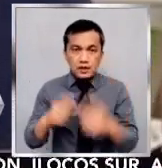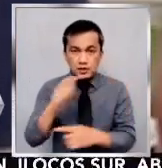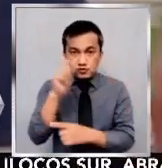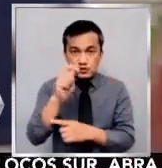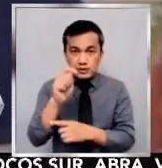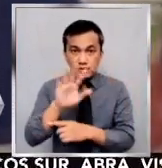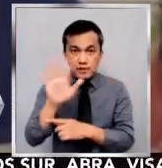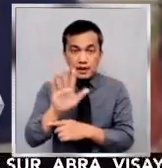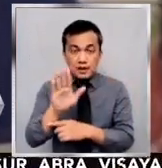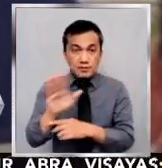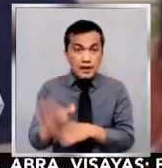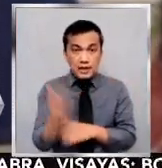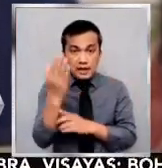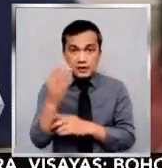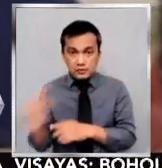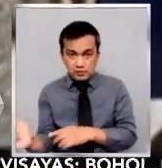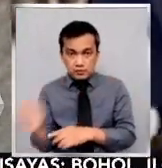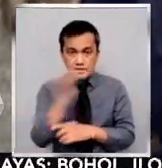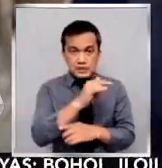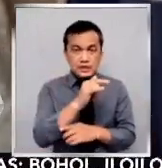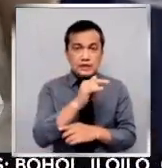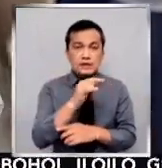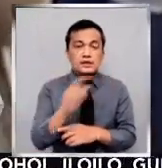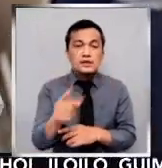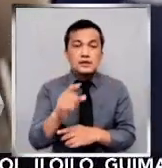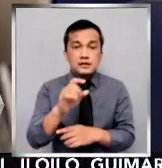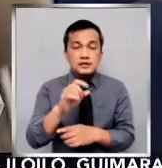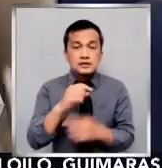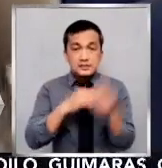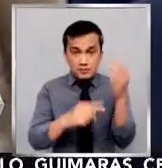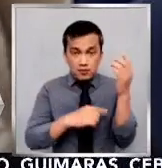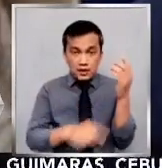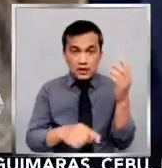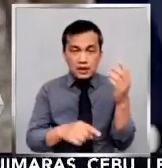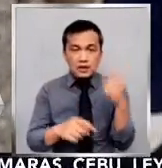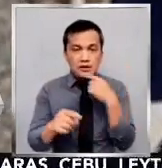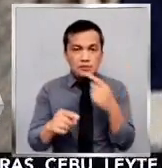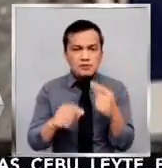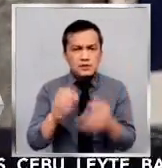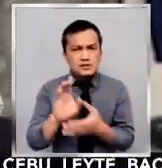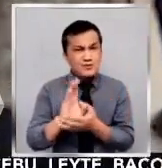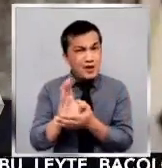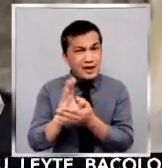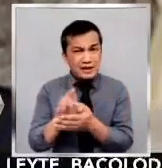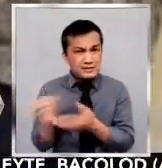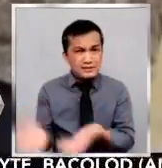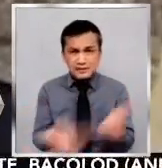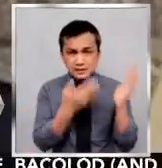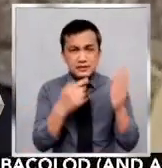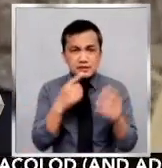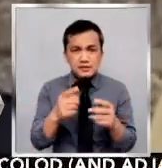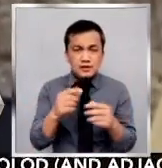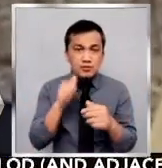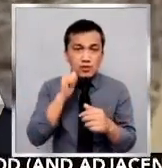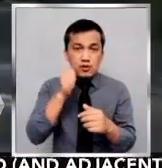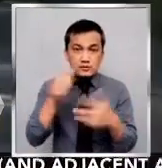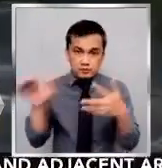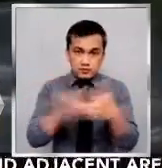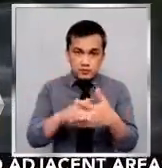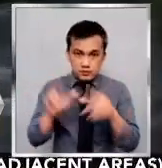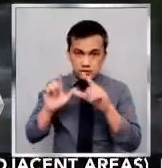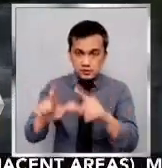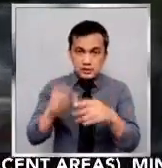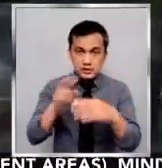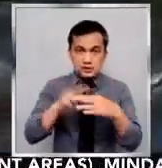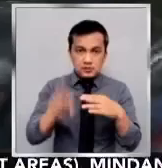Zamboanga del Sur. Bukas, nakatakdang isang pa sa suspect ang kasong violation of anti-hazing law resulting to homicide. He is